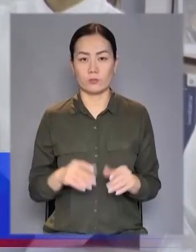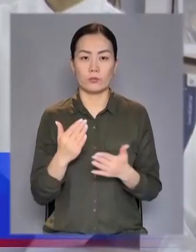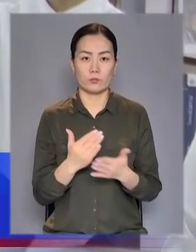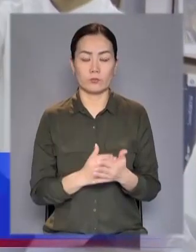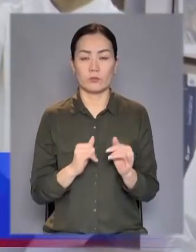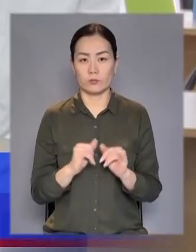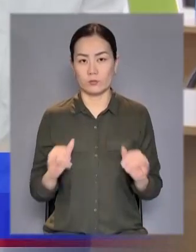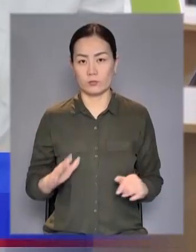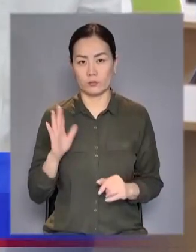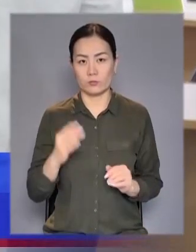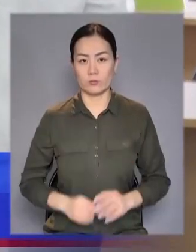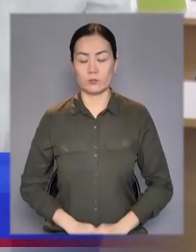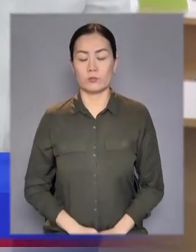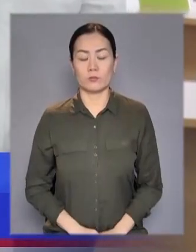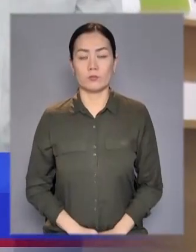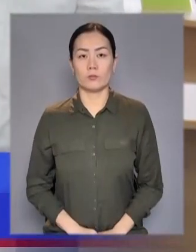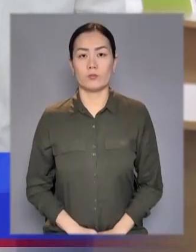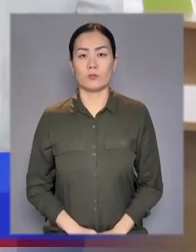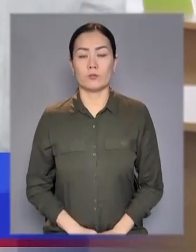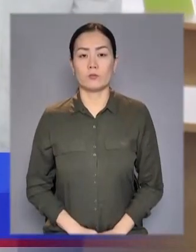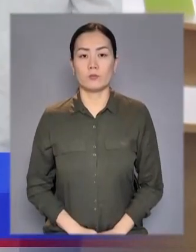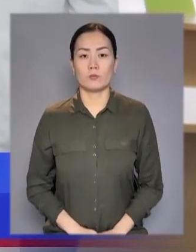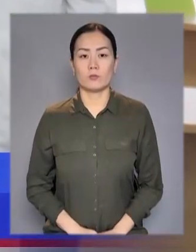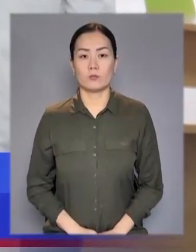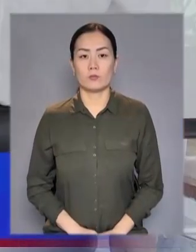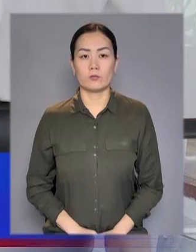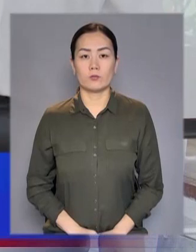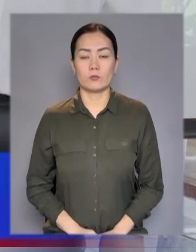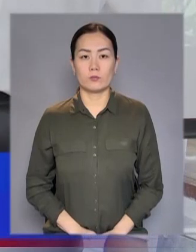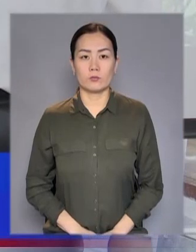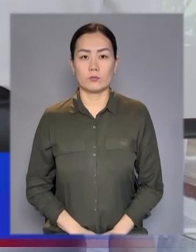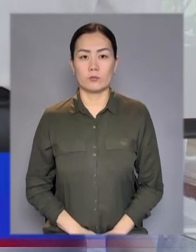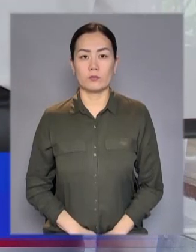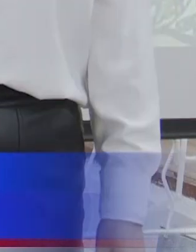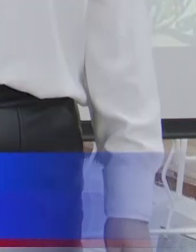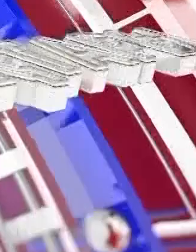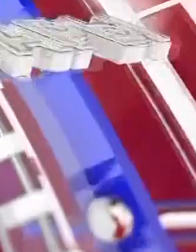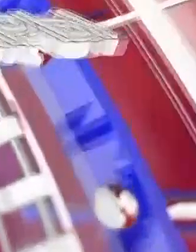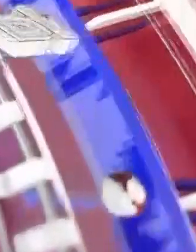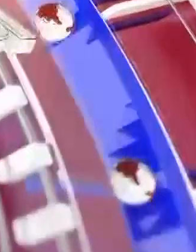бағдарламалардың санын көбейтпек. Нұржол Жақсылық, Артур Бытпанов, жаңалық қызметі.